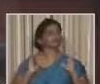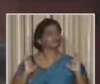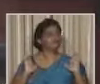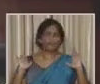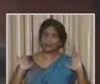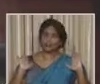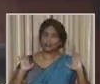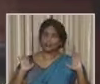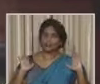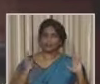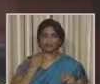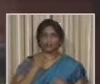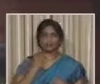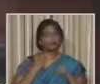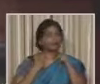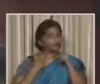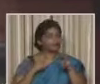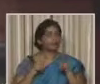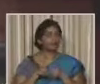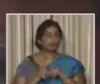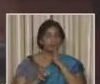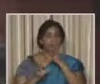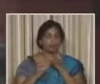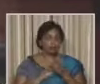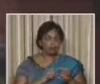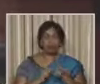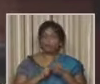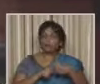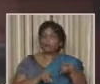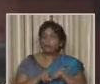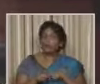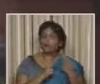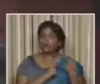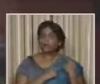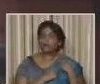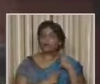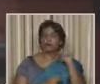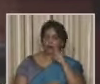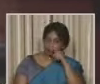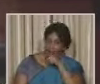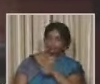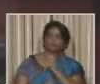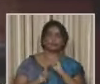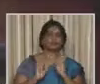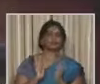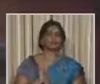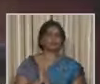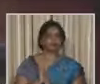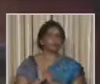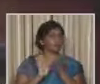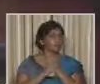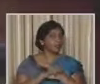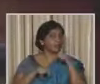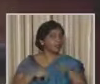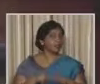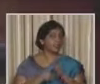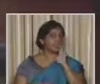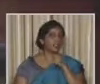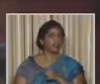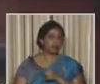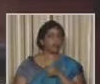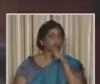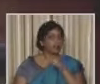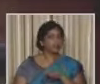வைத்திருக்கிறாரா? நாட்டுக்கு என்ன நேர்ந்தாலும் பரவாயில்லை, அவருக்கு ஜனாதிபதி பதவிதான் தேவை. எனவே இந்த தாக்குதலுக்கு பொறுப்பு கூற